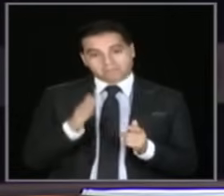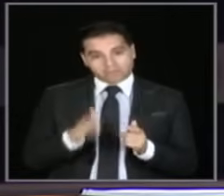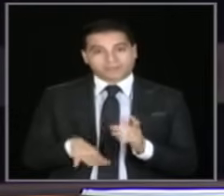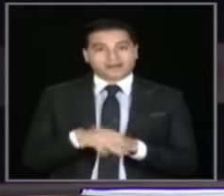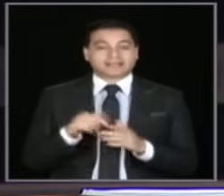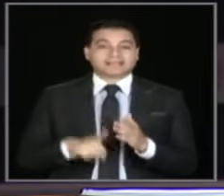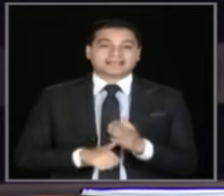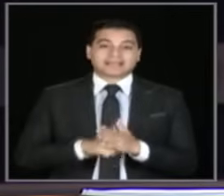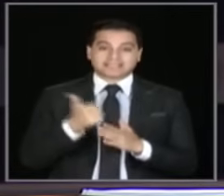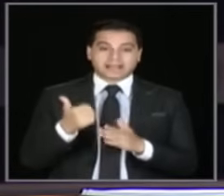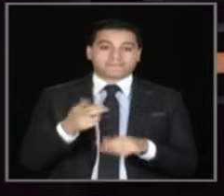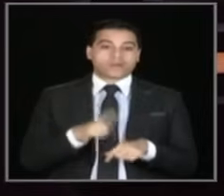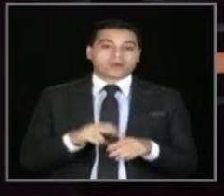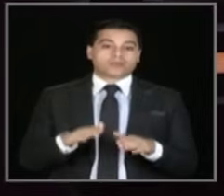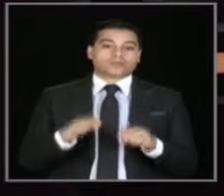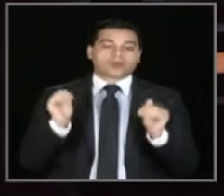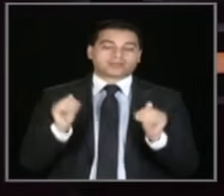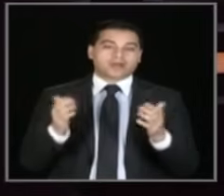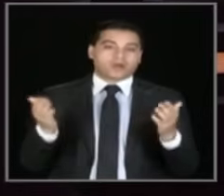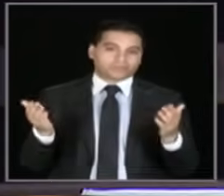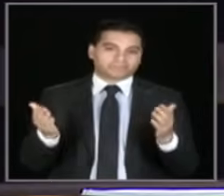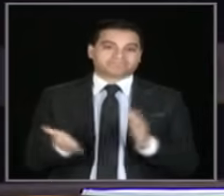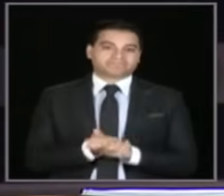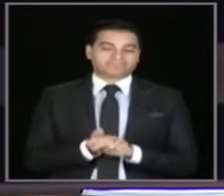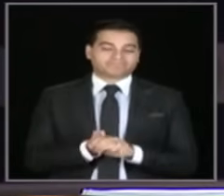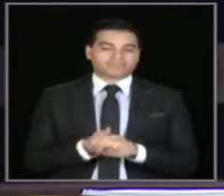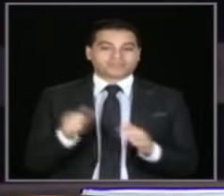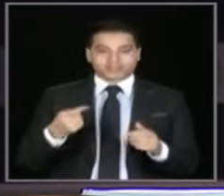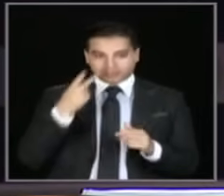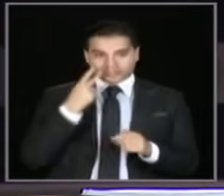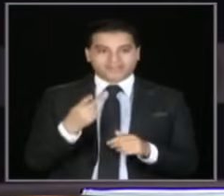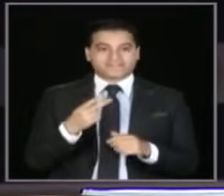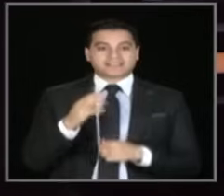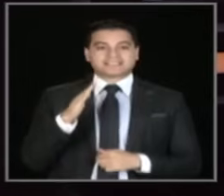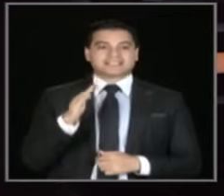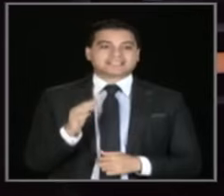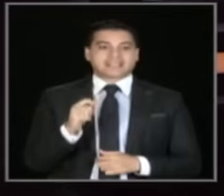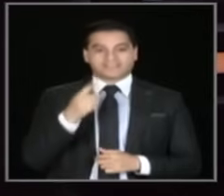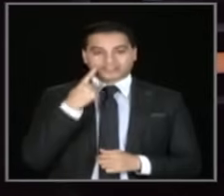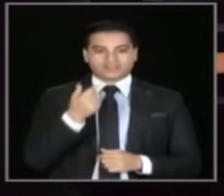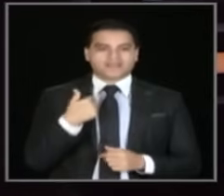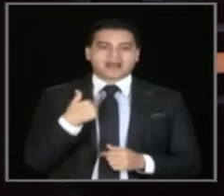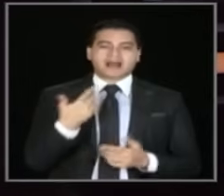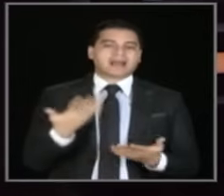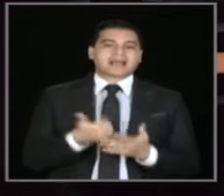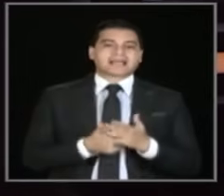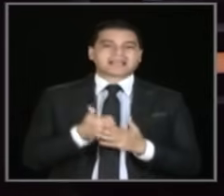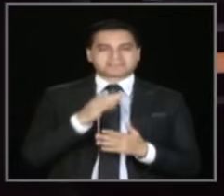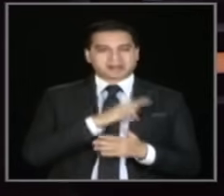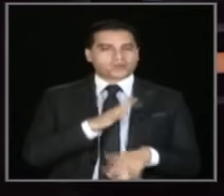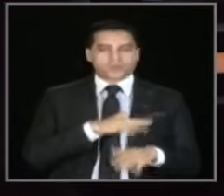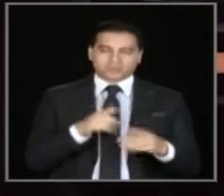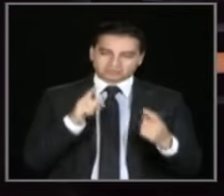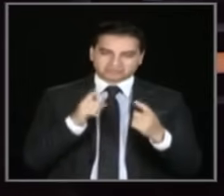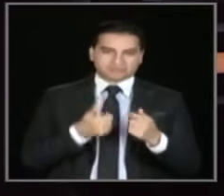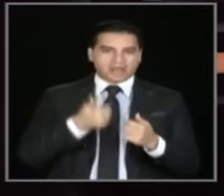تكسبوا ونودع وتودعوا البطوله بالظبط. تتوقع ايه يا سيف؟ والله ايا كان مين الكسبان احنا ان شاء الله نعمل ماتش